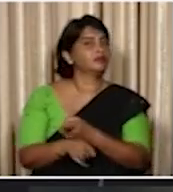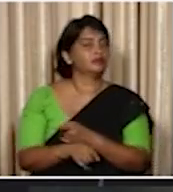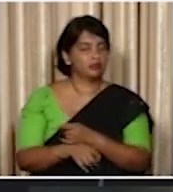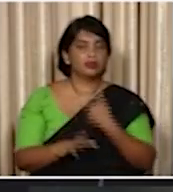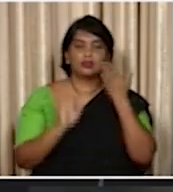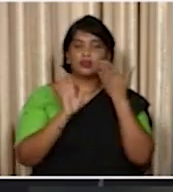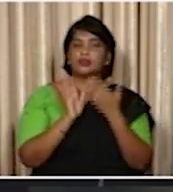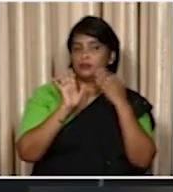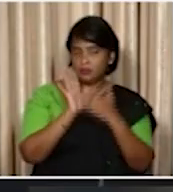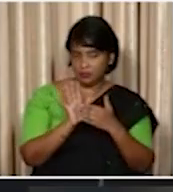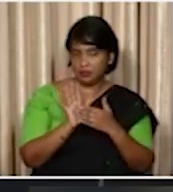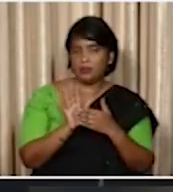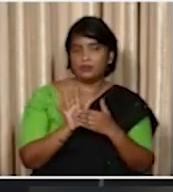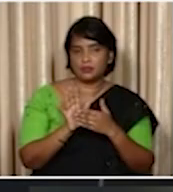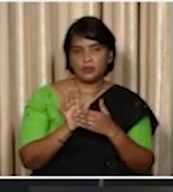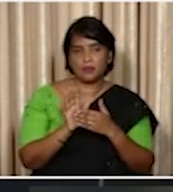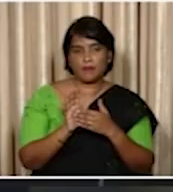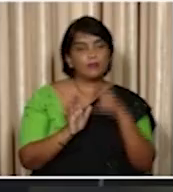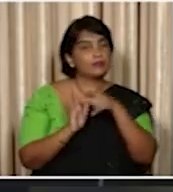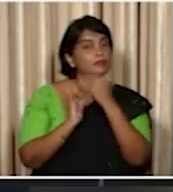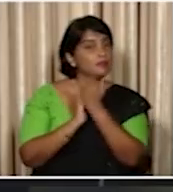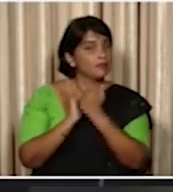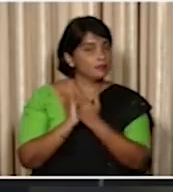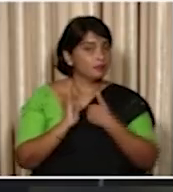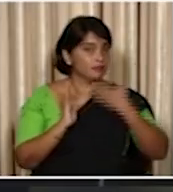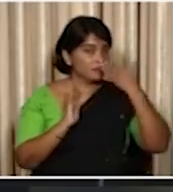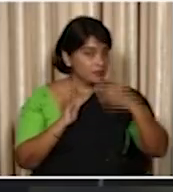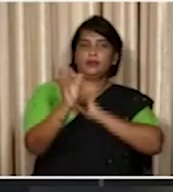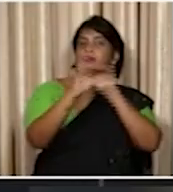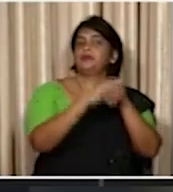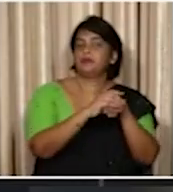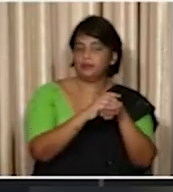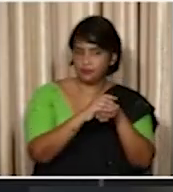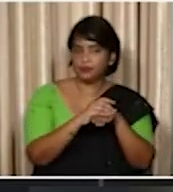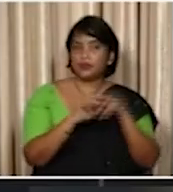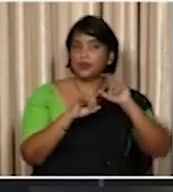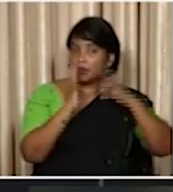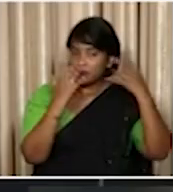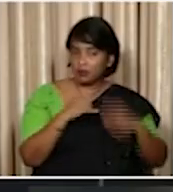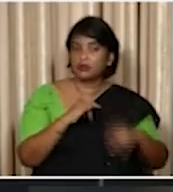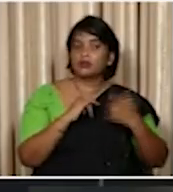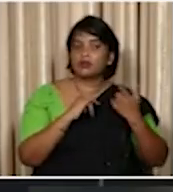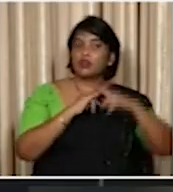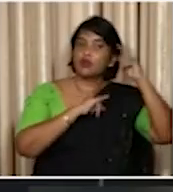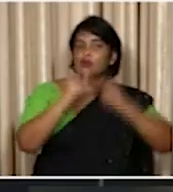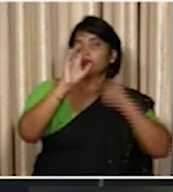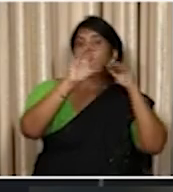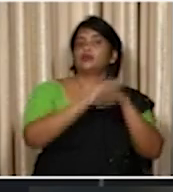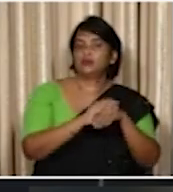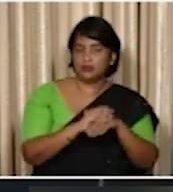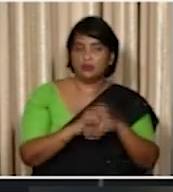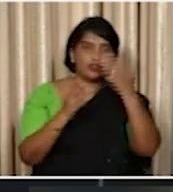හඳුන්වා දෙනවා ෆවුන්ඩේෂන් කෝස් එකක්. ෆවුන්ඩේෂන් කෝස් එකෙන් සුසුකම් ලබාගෙන ඩිප්ලෝමා එකට යන්න පුළුවන්. ඩිප්ලෝමා එක කරපුවාට උපාධිය ගන්න පුළුවන්. ඒක